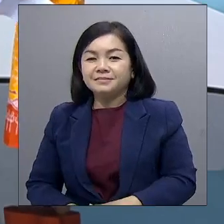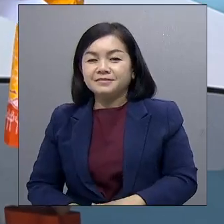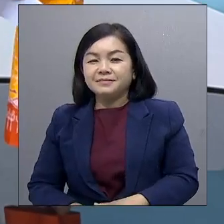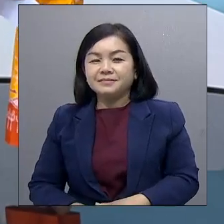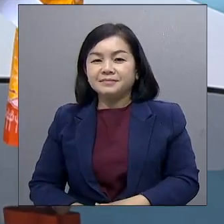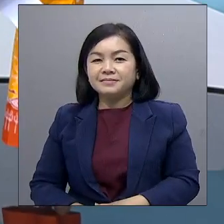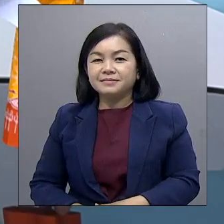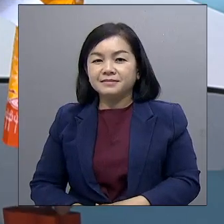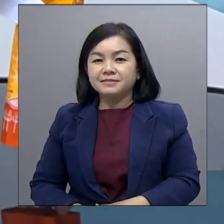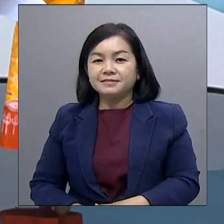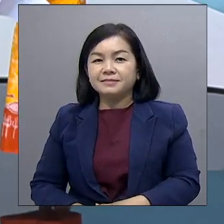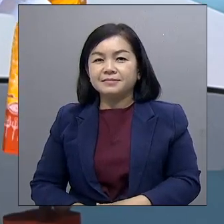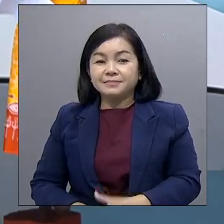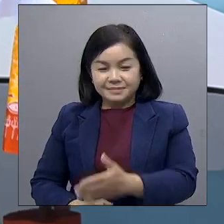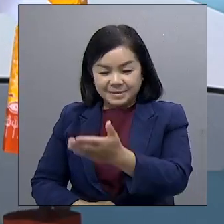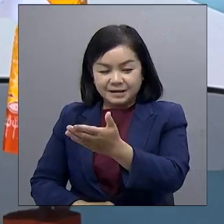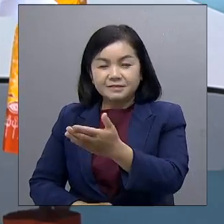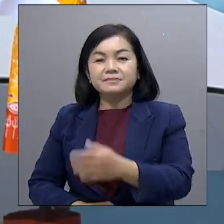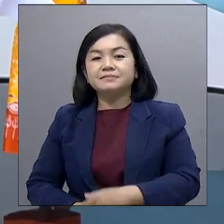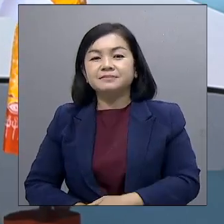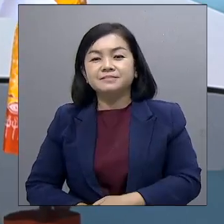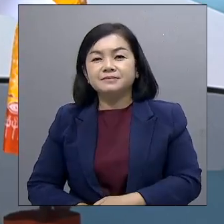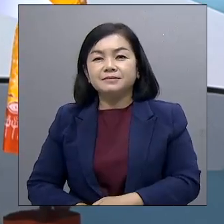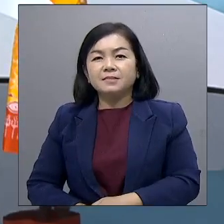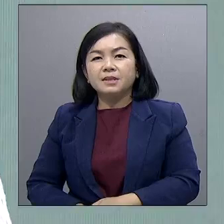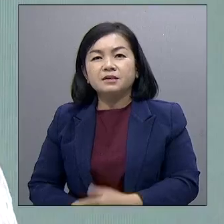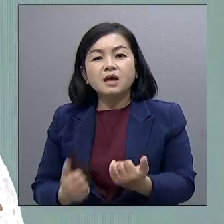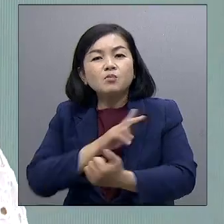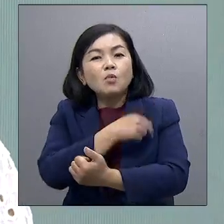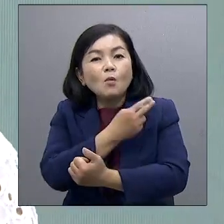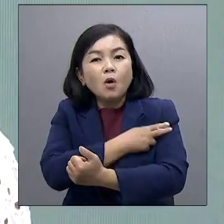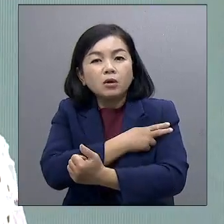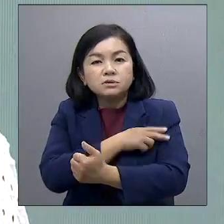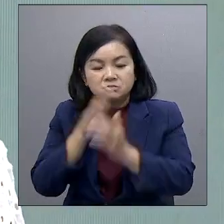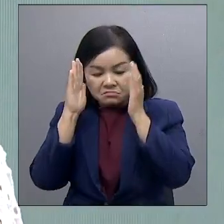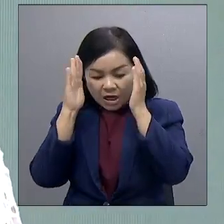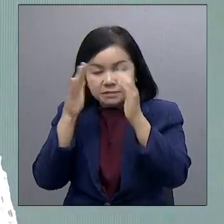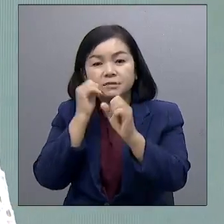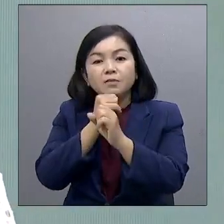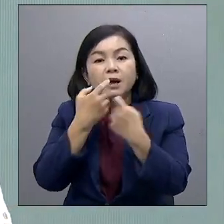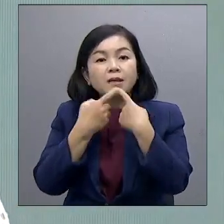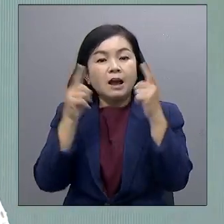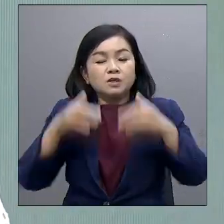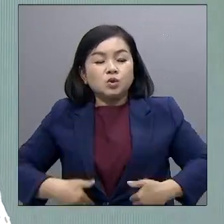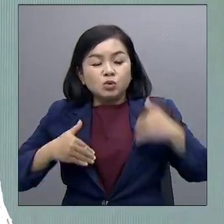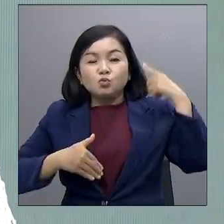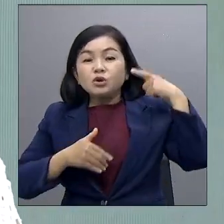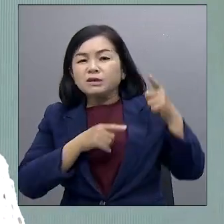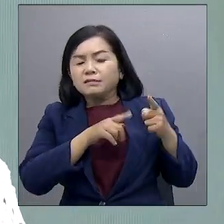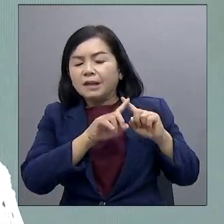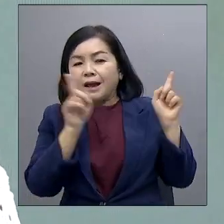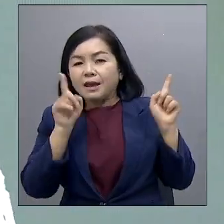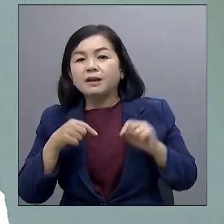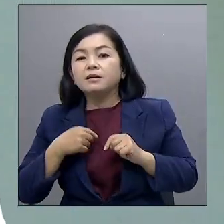นอนเออค่ะหมอินหมอลินก็ค่อนข้างจริงจังอ่ะค่ะก็ค่อนข้างต่างกับชีวิตพอยนิดนึงแบบว่าเขาจะเป็นคน